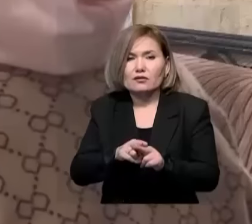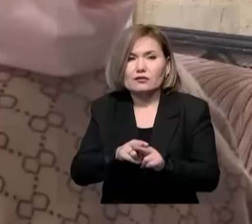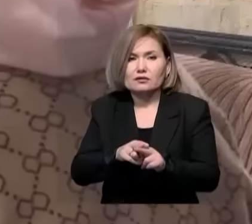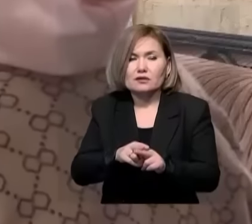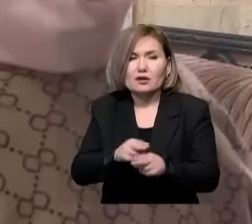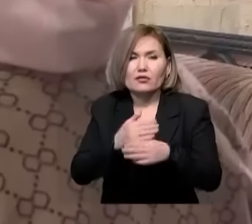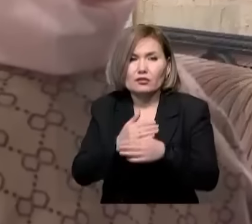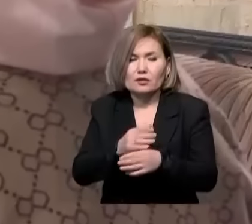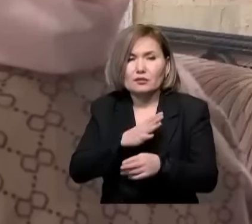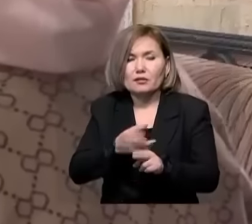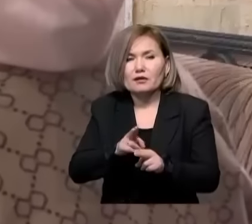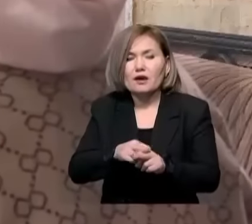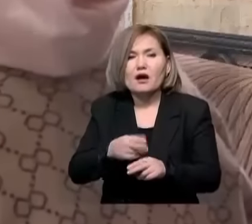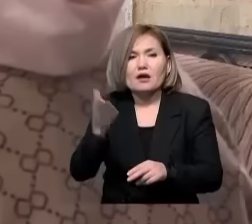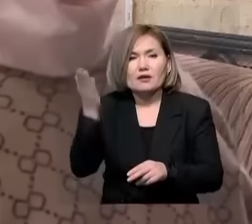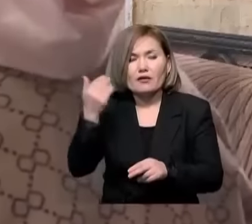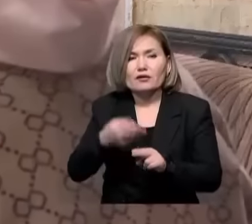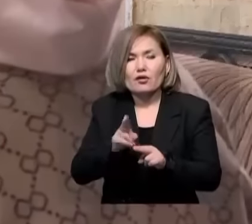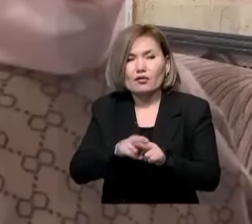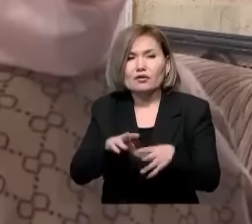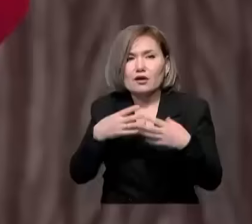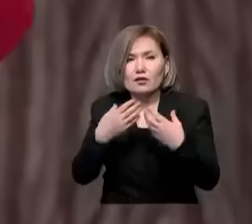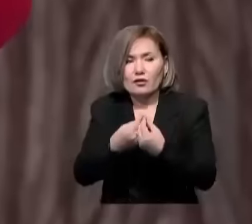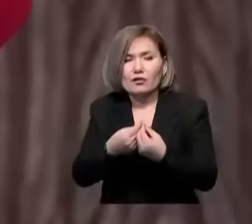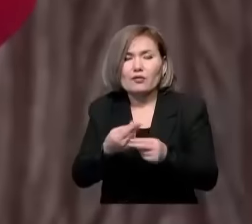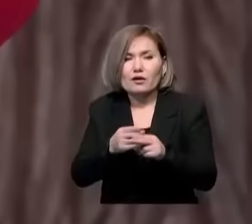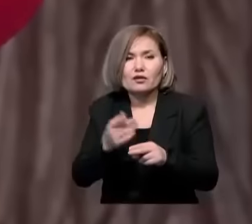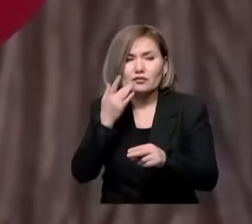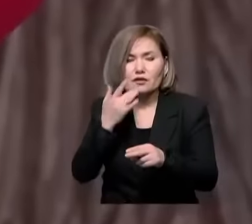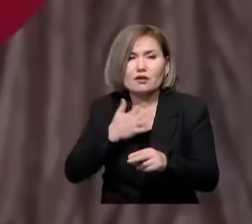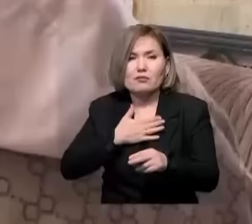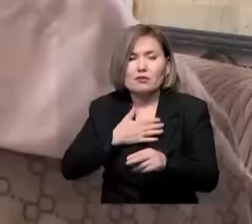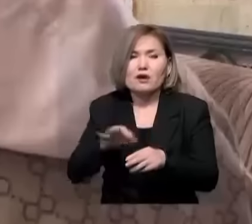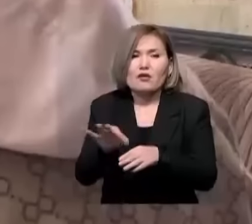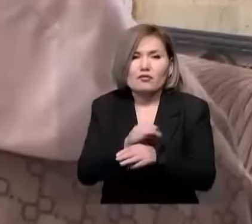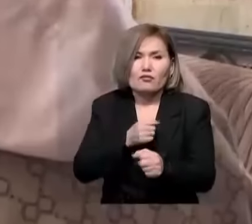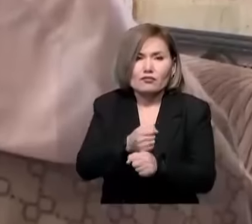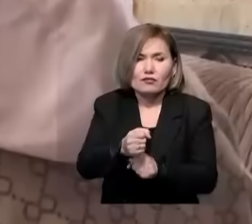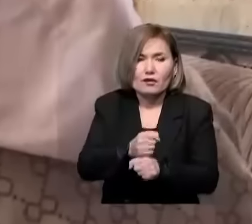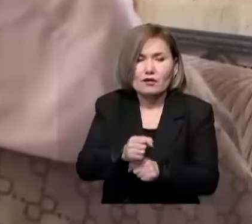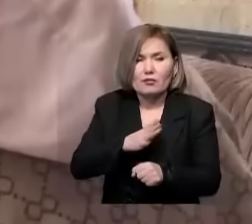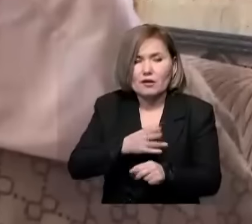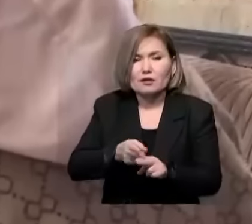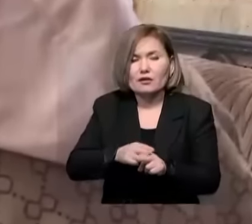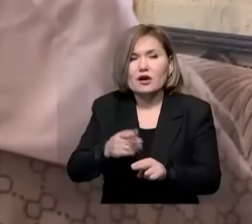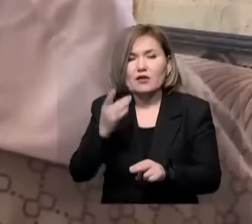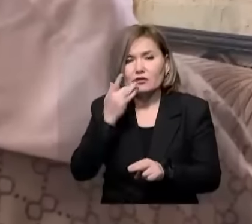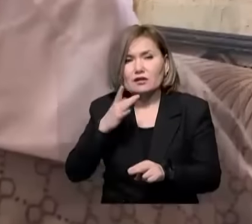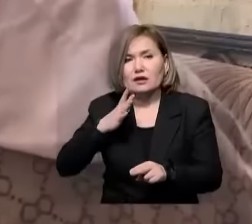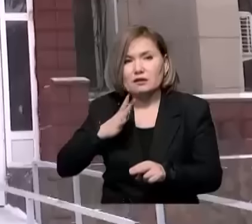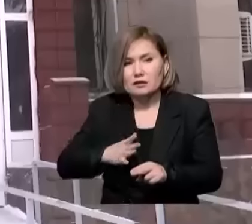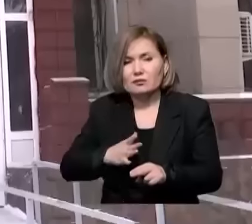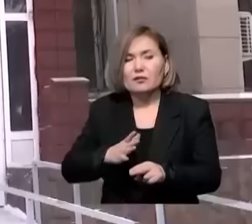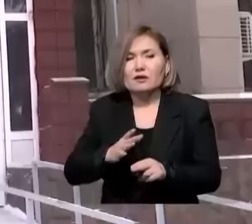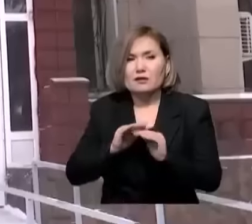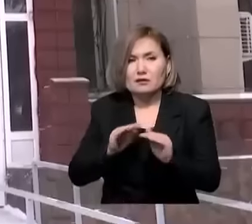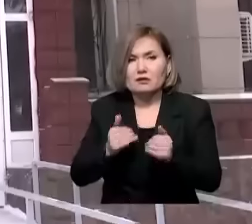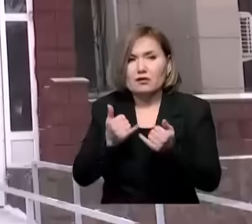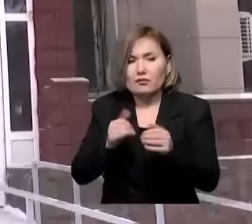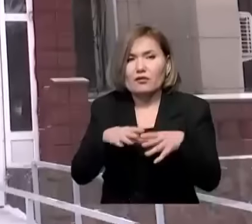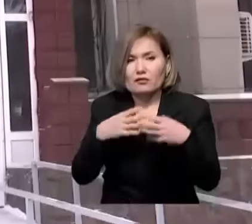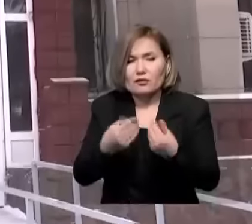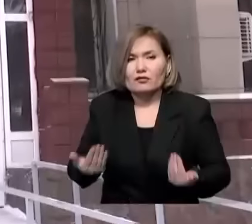кішкене мінез көрсетіп мен ашылансам бірден қол көтереді. Балалар үшін тағы енді өз әкес деп тұрдым ғой балалар үшін. Қазір